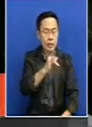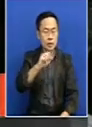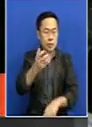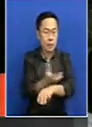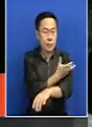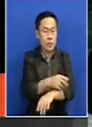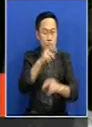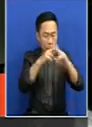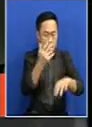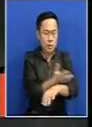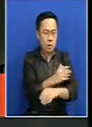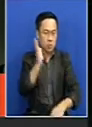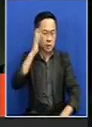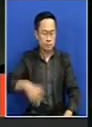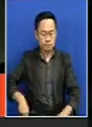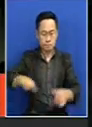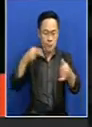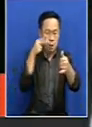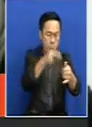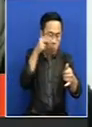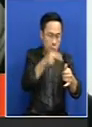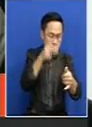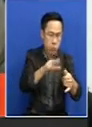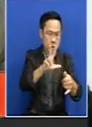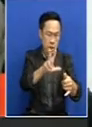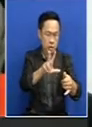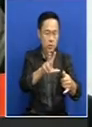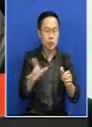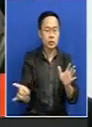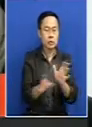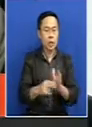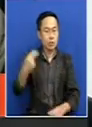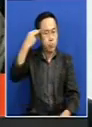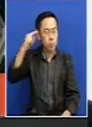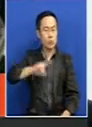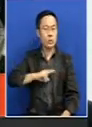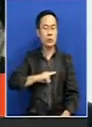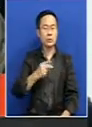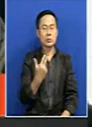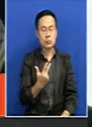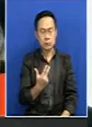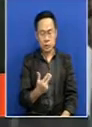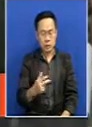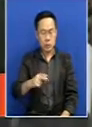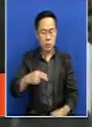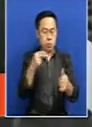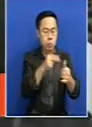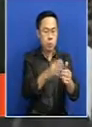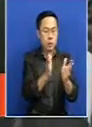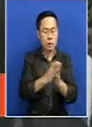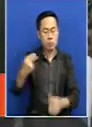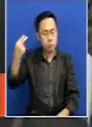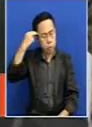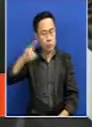ายก็ได้ตามไปใช้ปืนยิงใส่ฝ่ายหญิงไปถึง3นัดก่อนจะยิงตัวเองเสียชีวิตตามนะคะแล้วก็ถูกลูกหลง